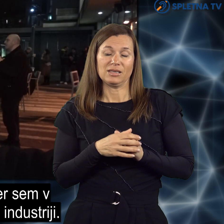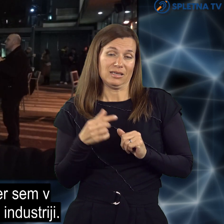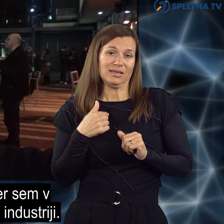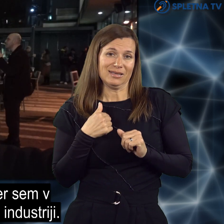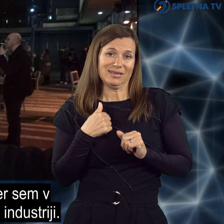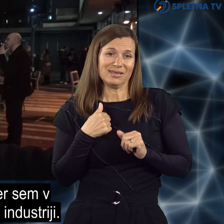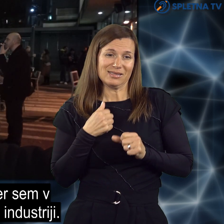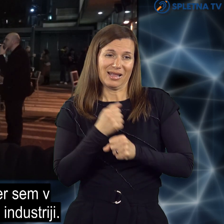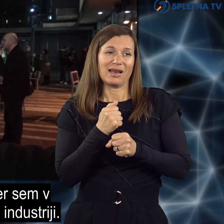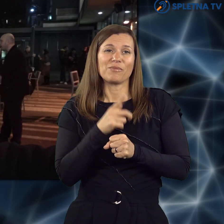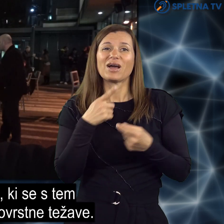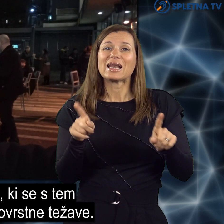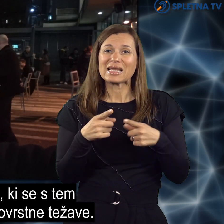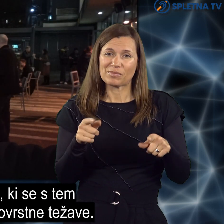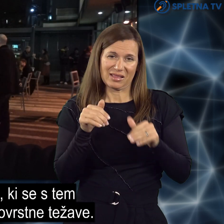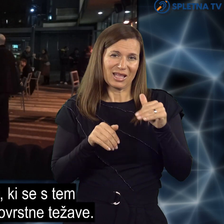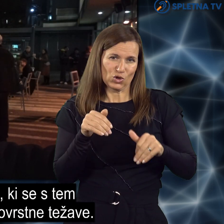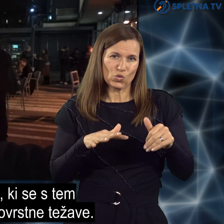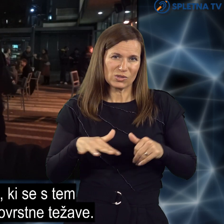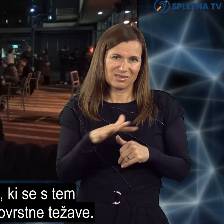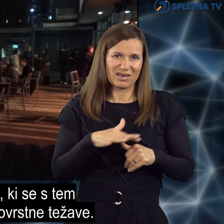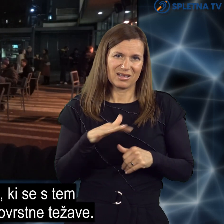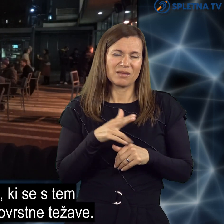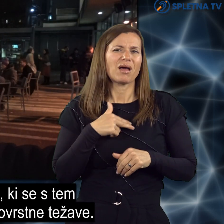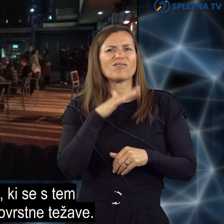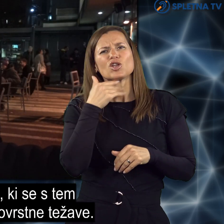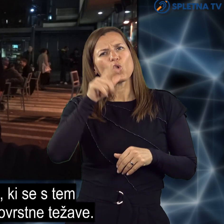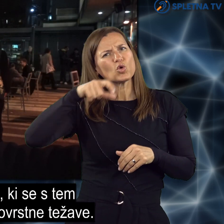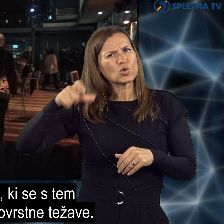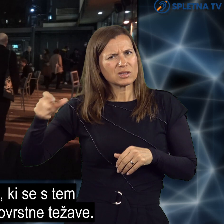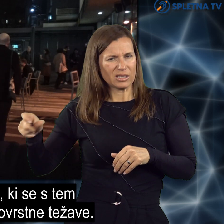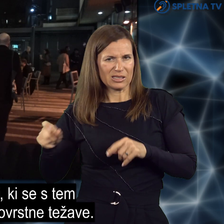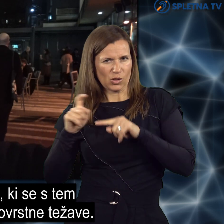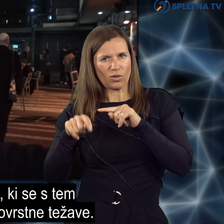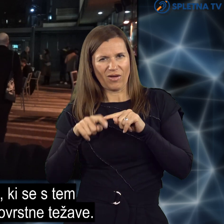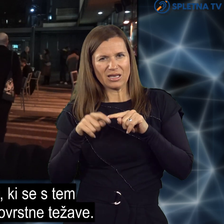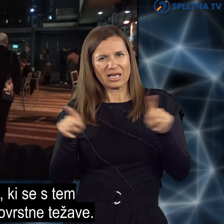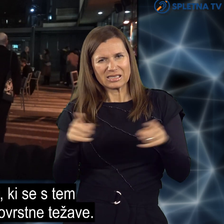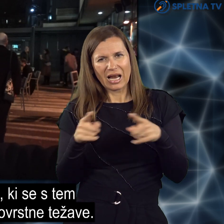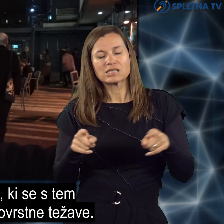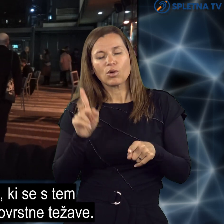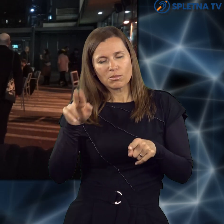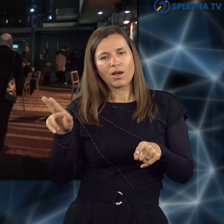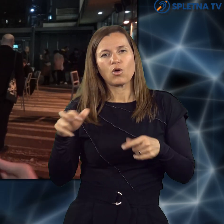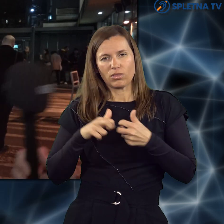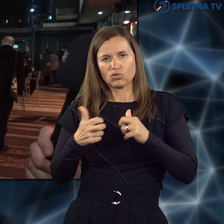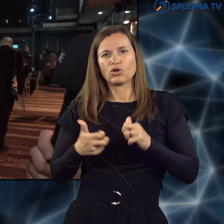v glasbeni industriji, pa veliko ljudi, ki se s tem ukvarja, ima tovrstne težave.